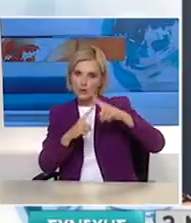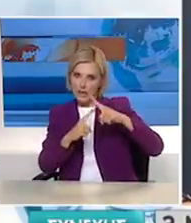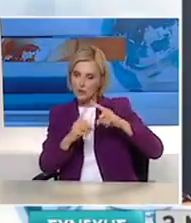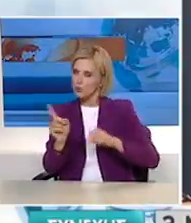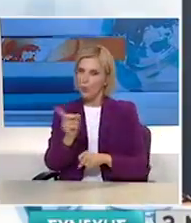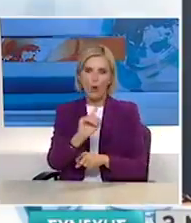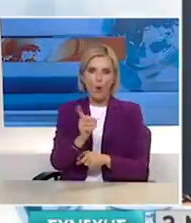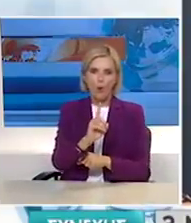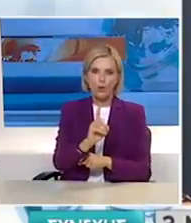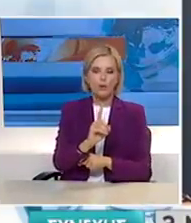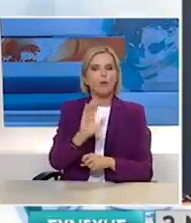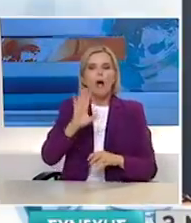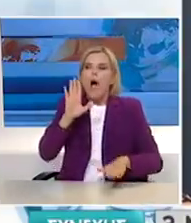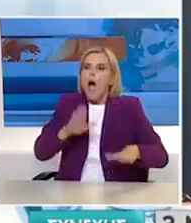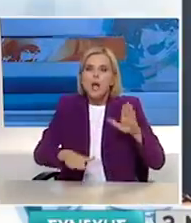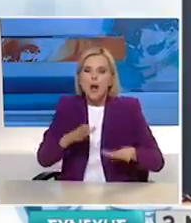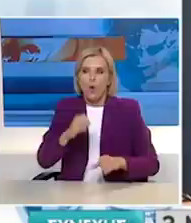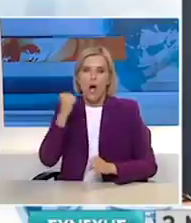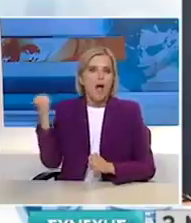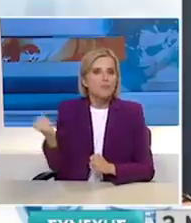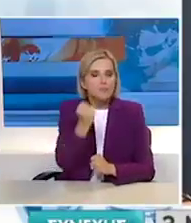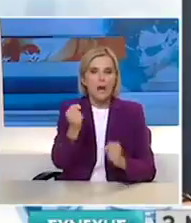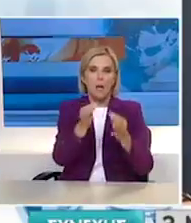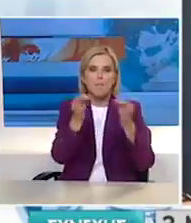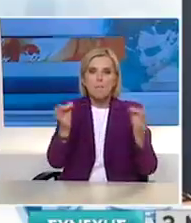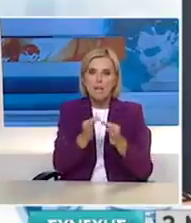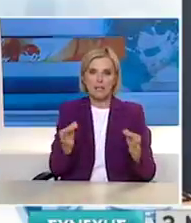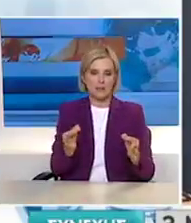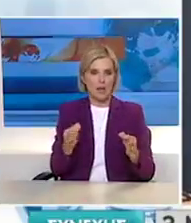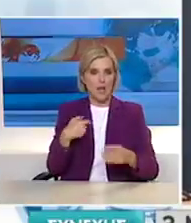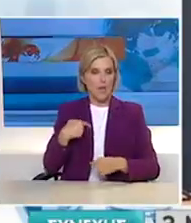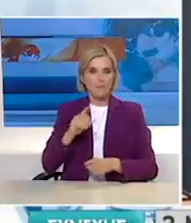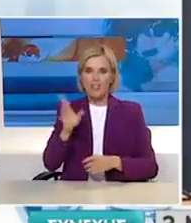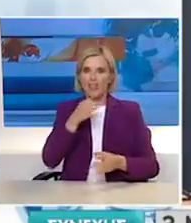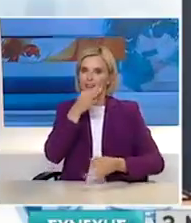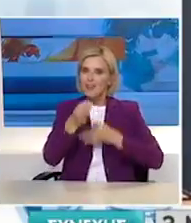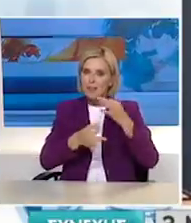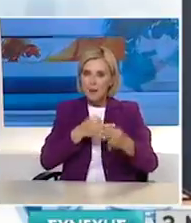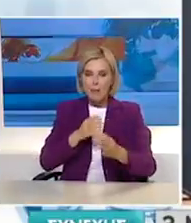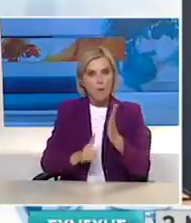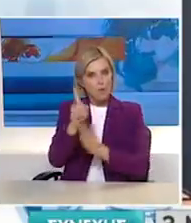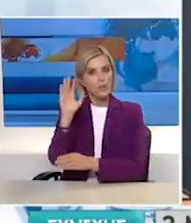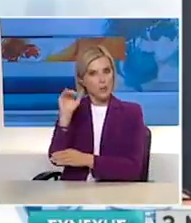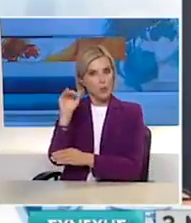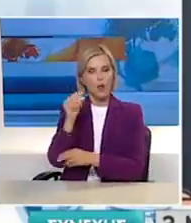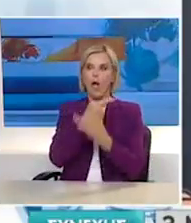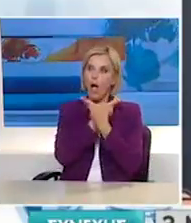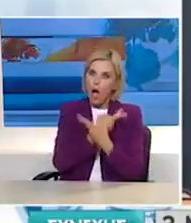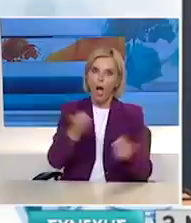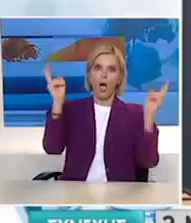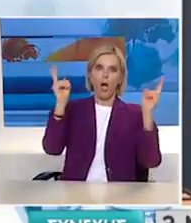ευρύτατοι, μπορεί να είναι δελεχείς, μπορεί να είναι πολύ αυστηροί. Και δεν είπαμε ποτέ ότι την 1η Ιουλίου θα